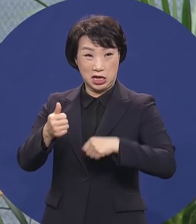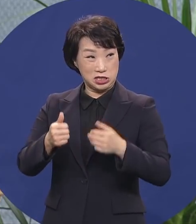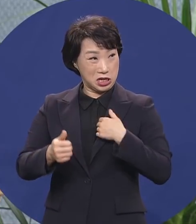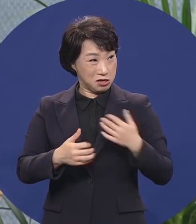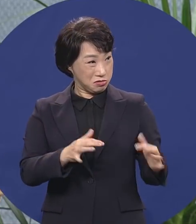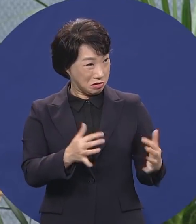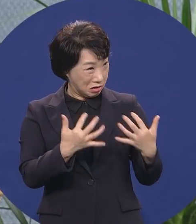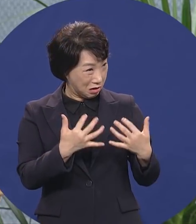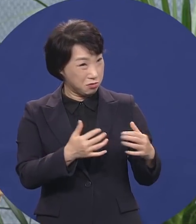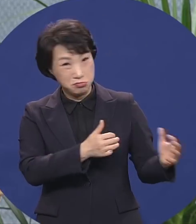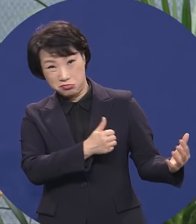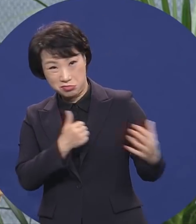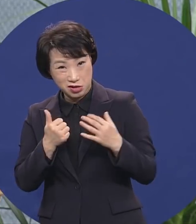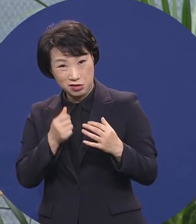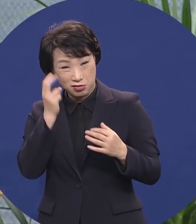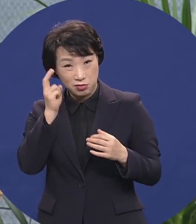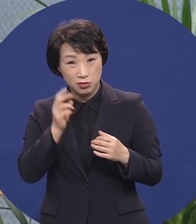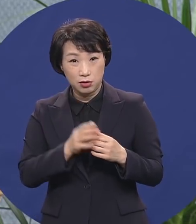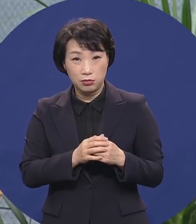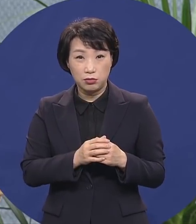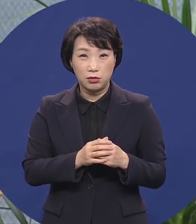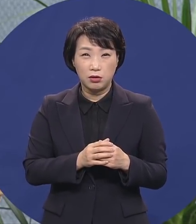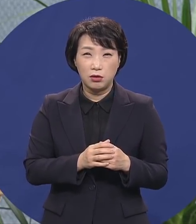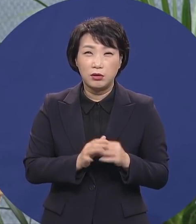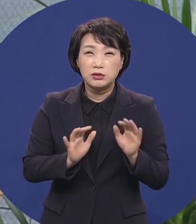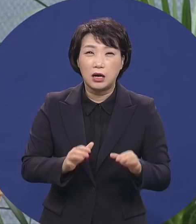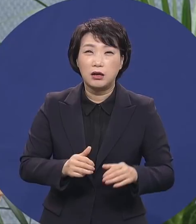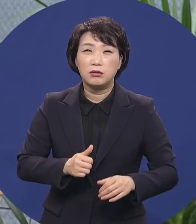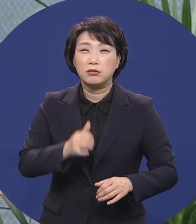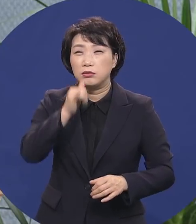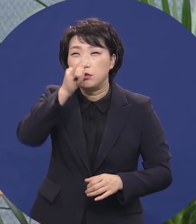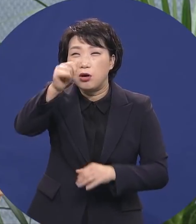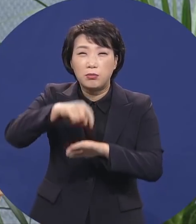하고 나를 따르지 않겠냐? 영웅심.